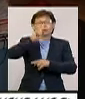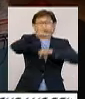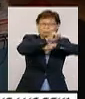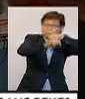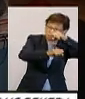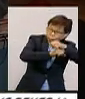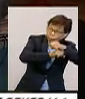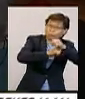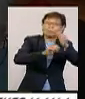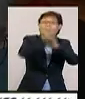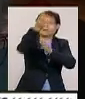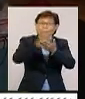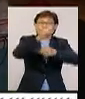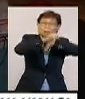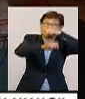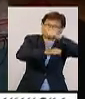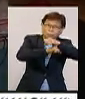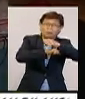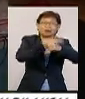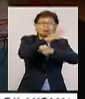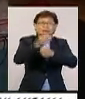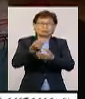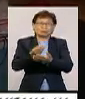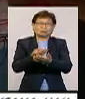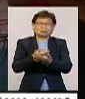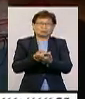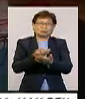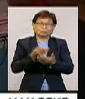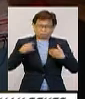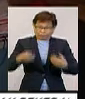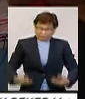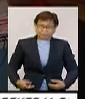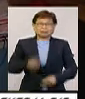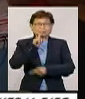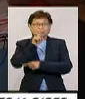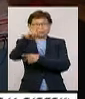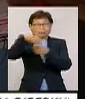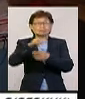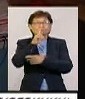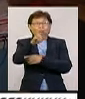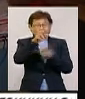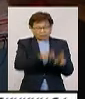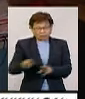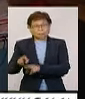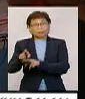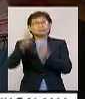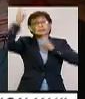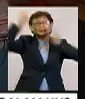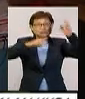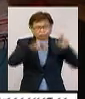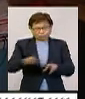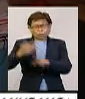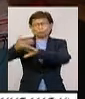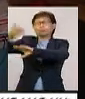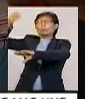infrastruktur, iaitu pembangunan fizikal. Yang sebenarnya dalam perancangan Malaysia ni, yang